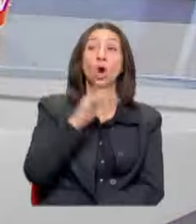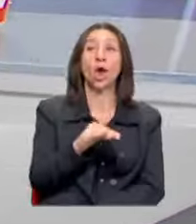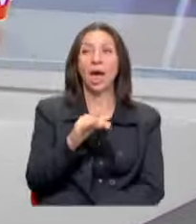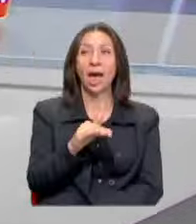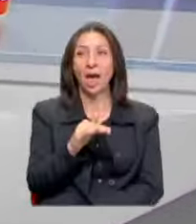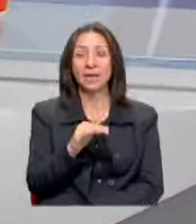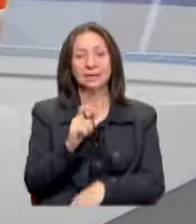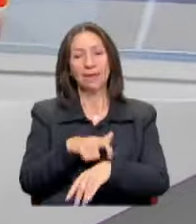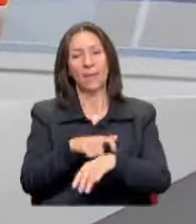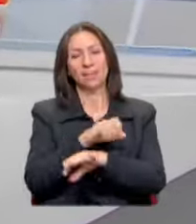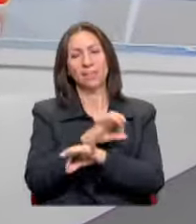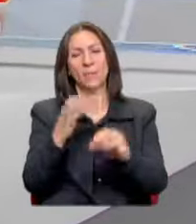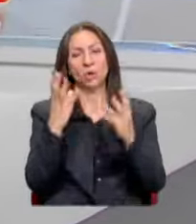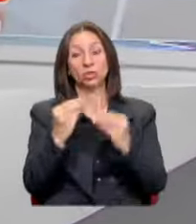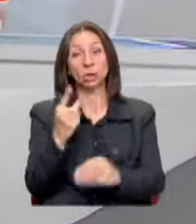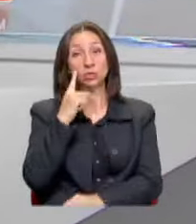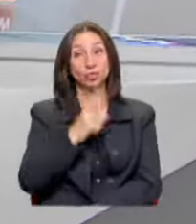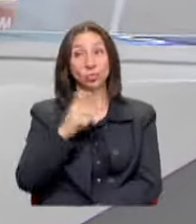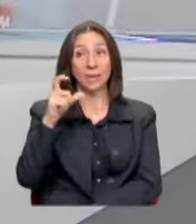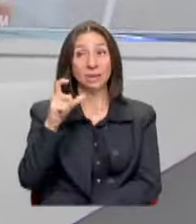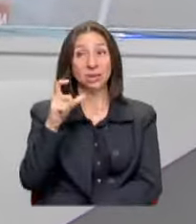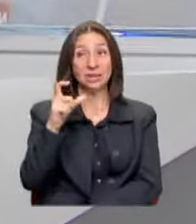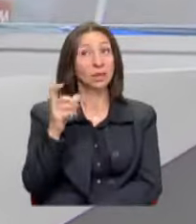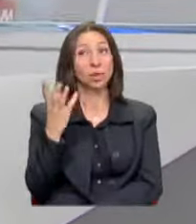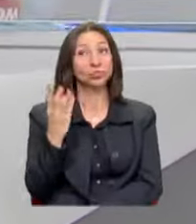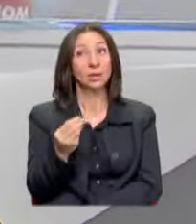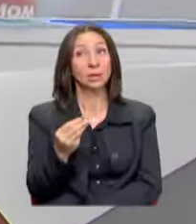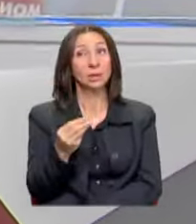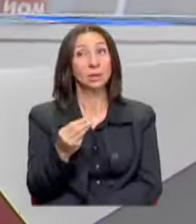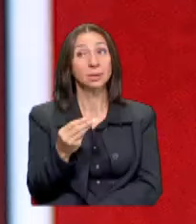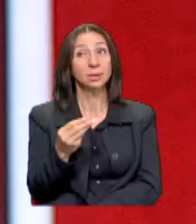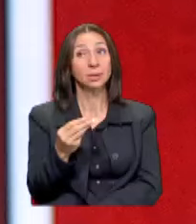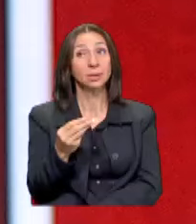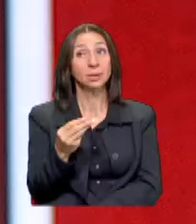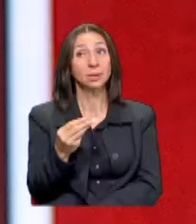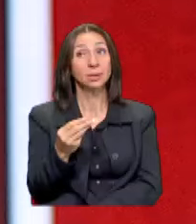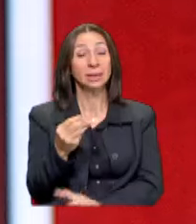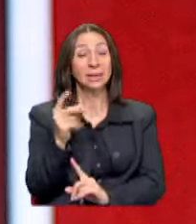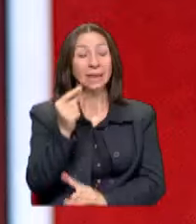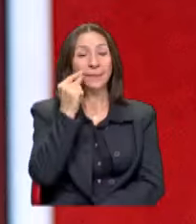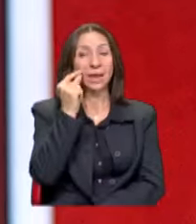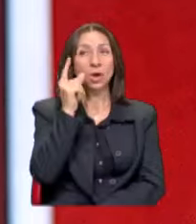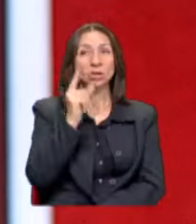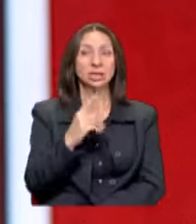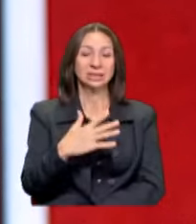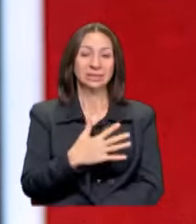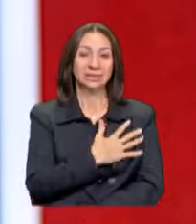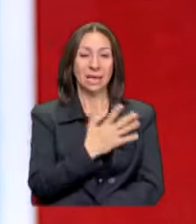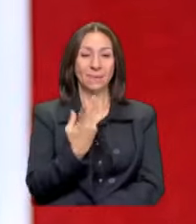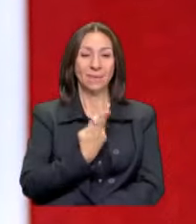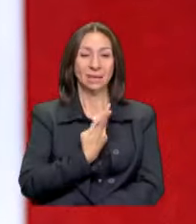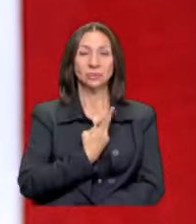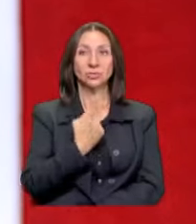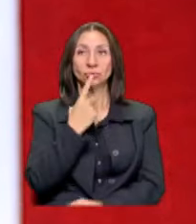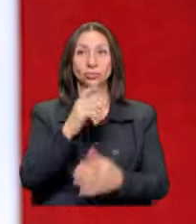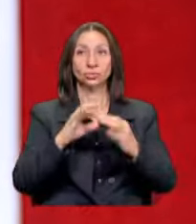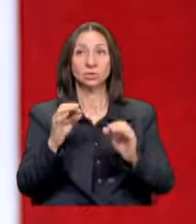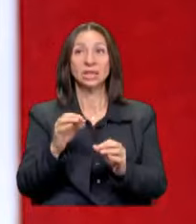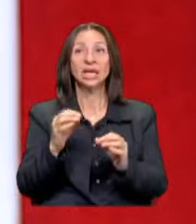zamanında olacak diyor Cumhurbaşkanı ne olacak Eee İlker Bey önce Cumhuriyet Halk Partisi'nin söylemini